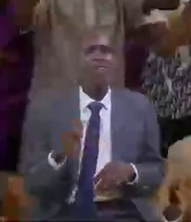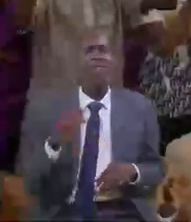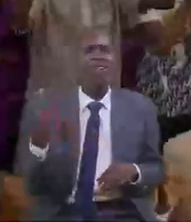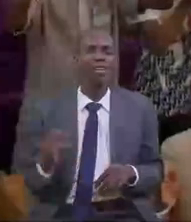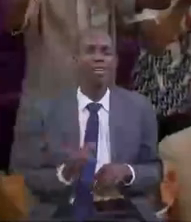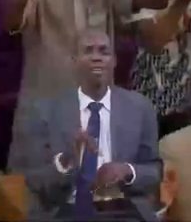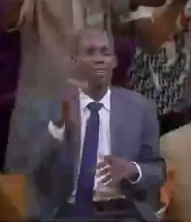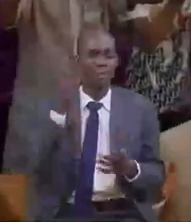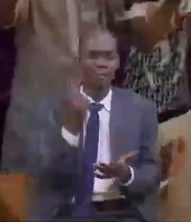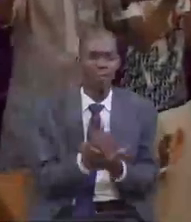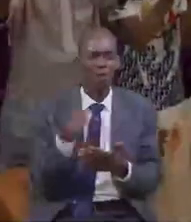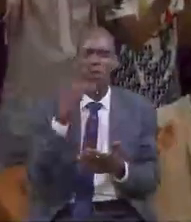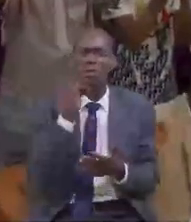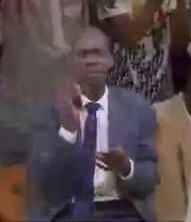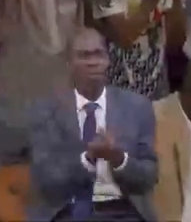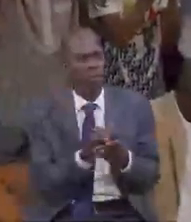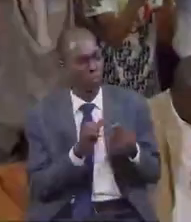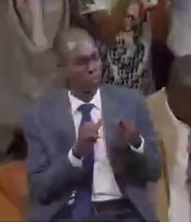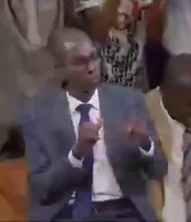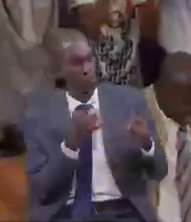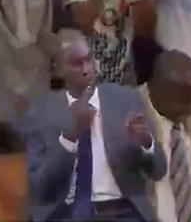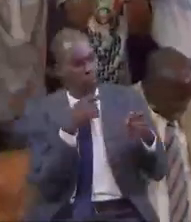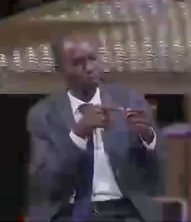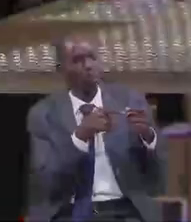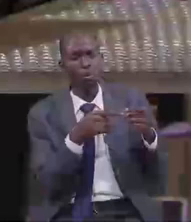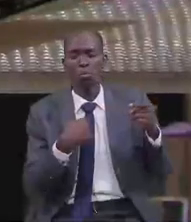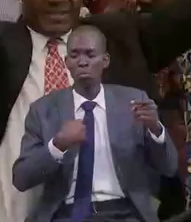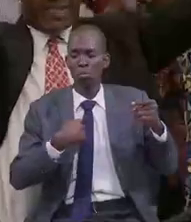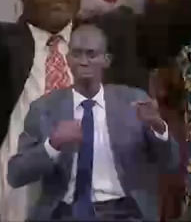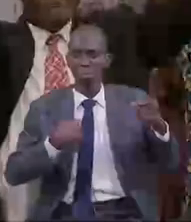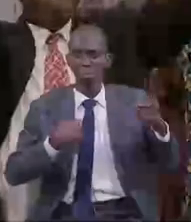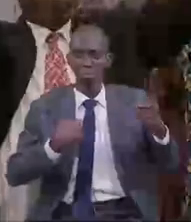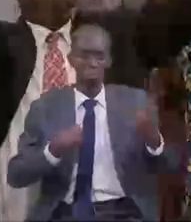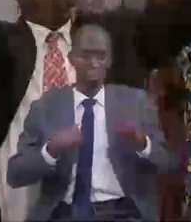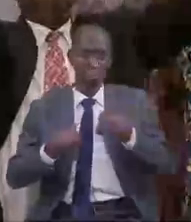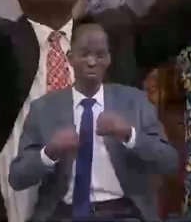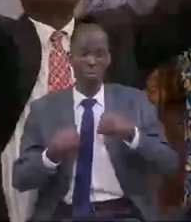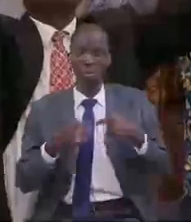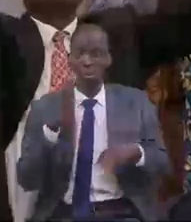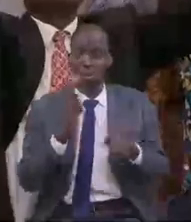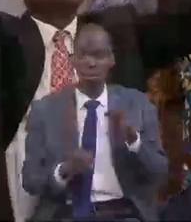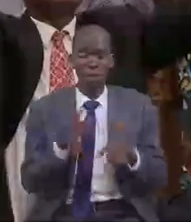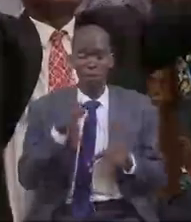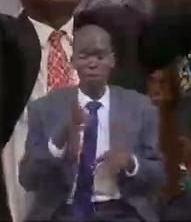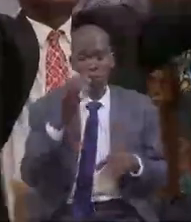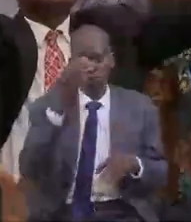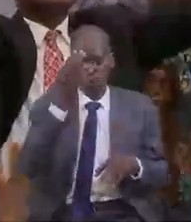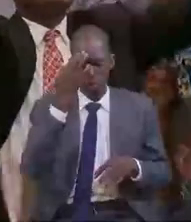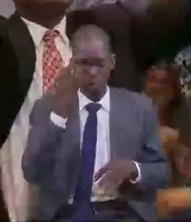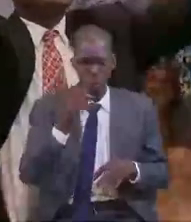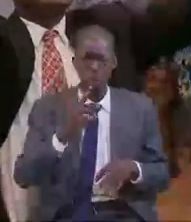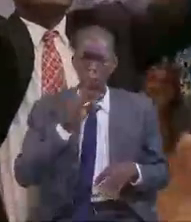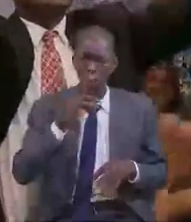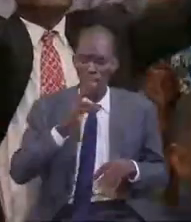où est ce vous-là? Où est ce vous-là? Et toi, si tu sais que c'est toi, sans